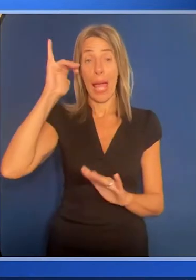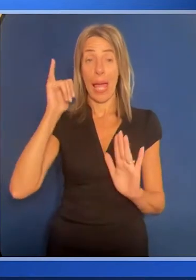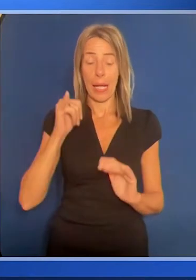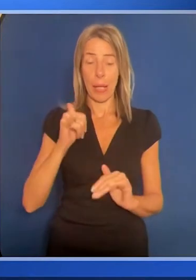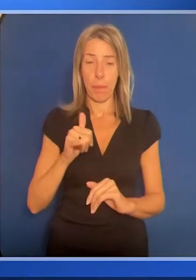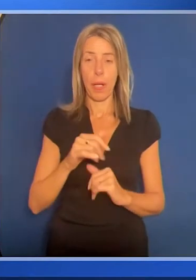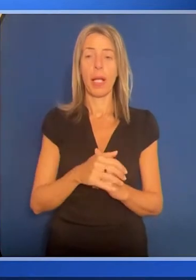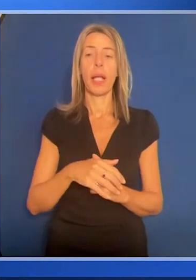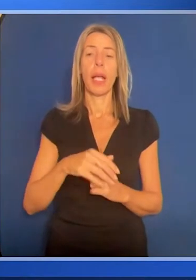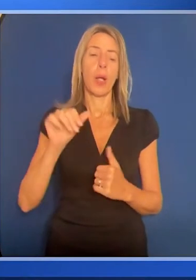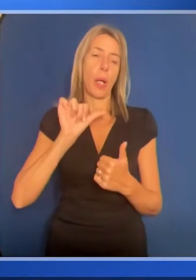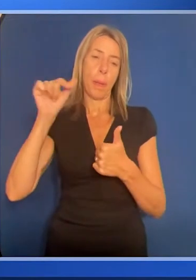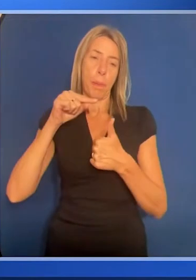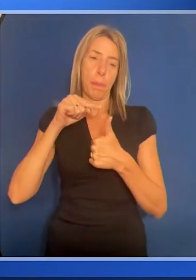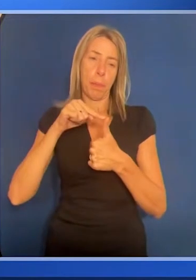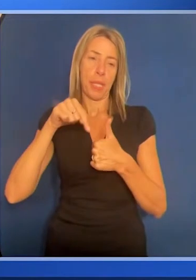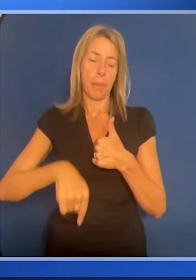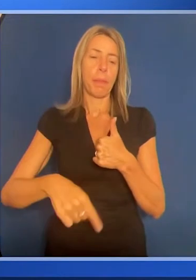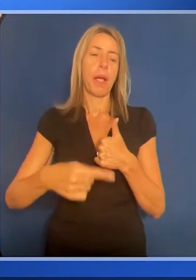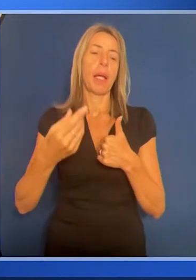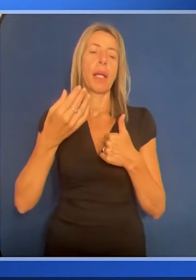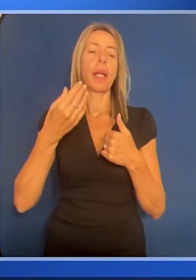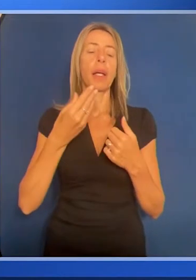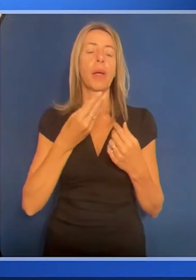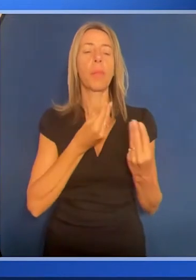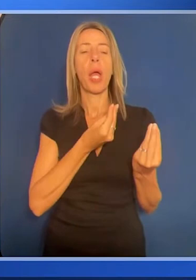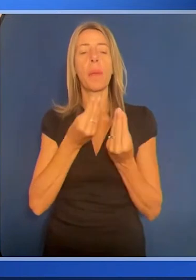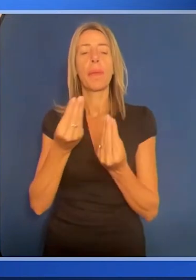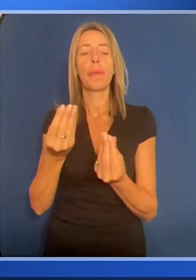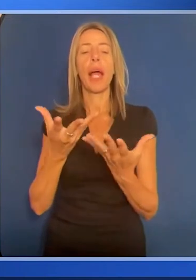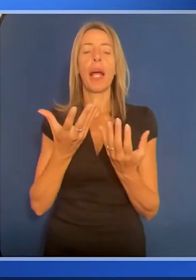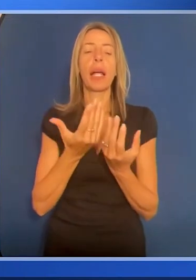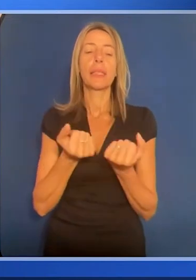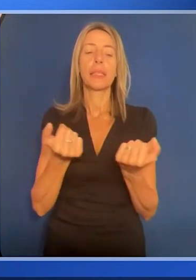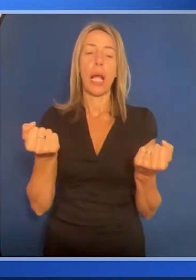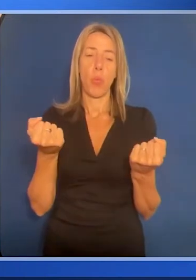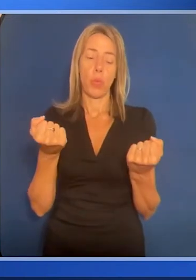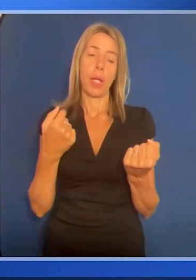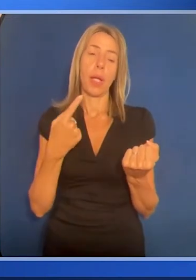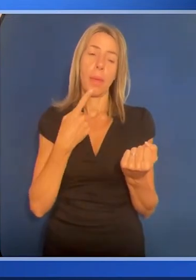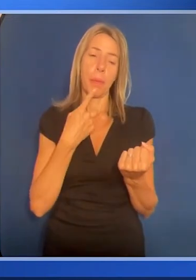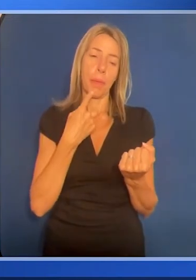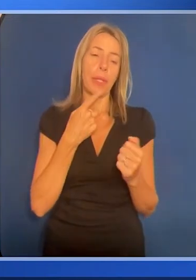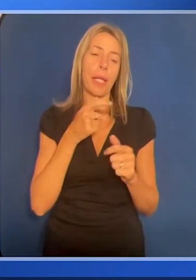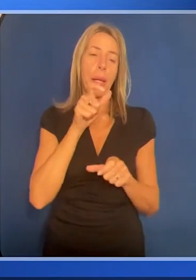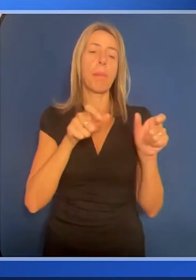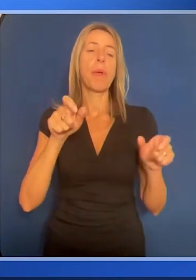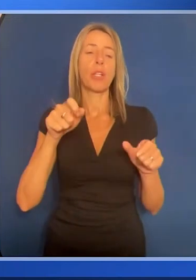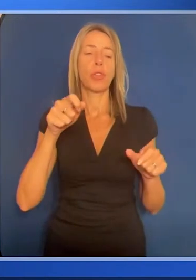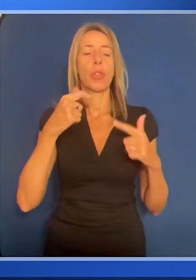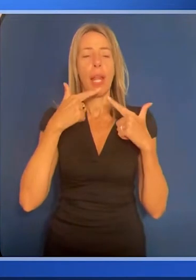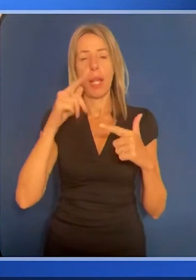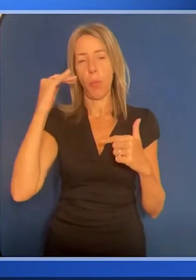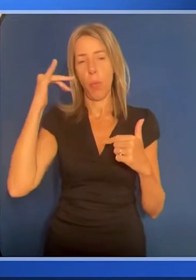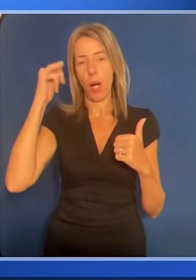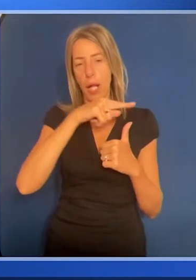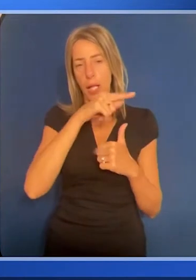صلاتهم من اجل شخصكم ومن اجل خدمتكم كخليفه القديس بطرس